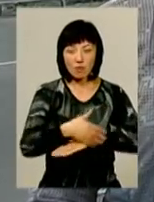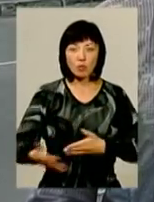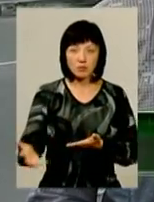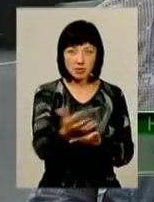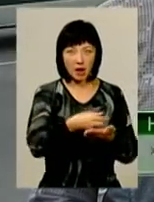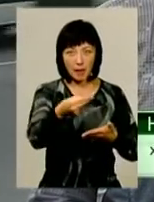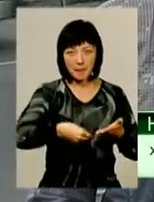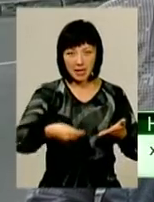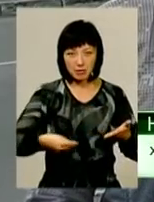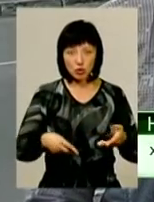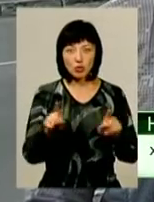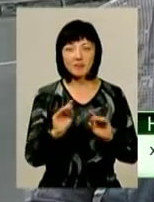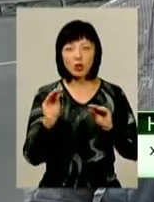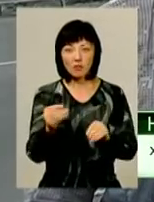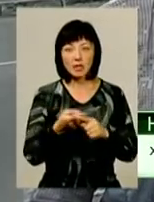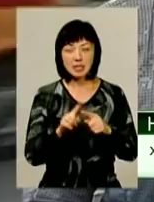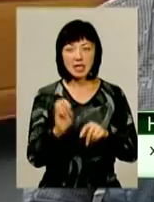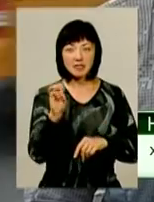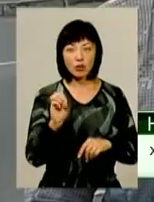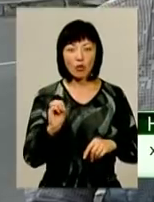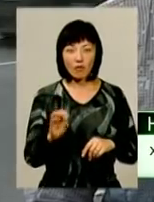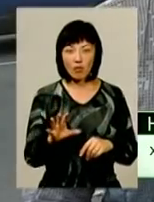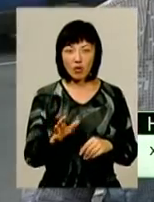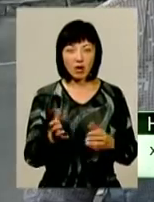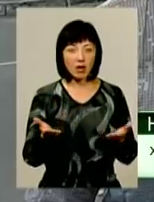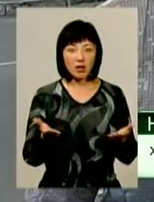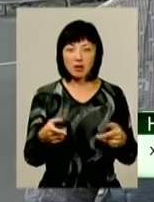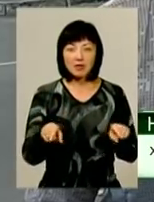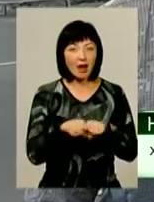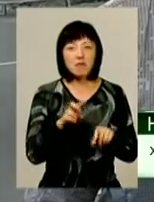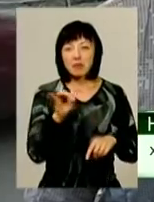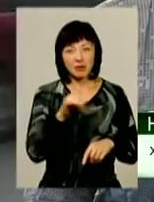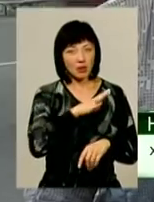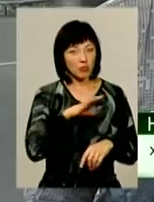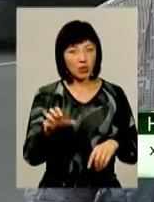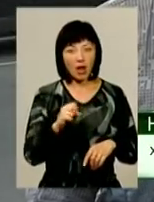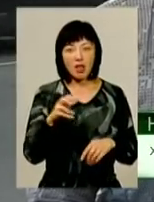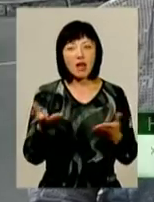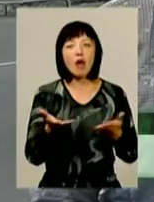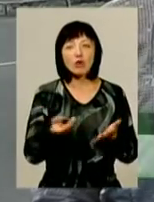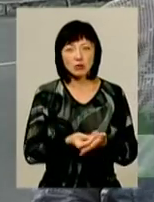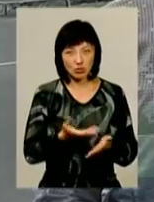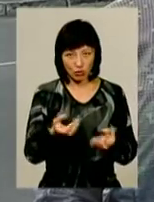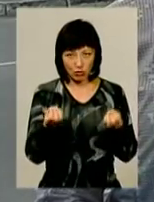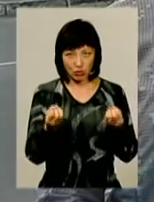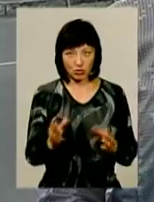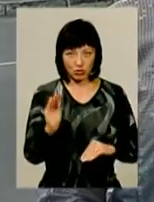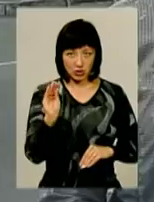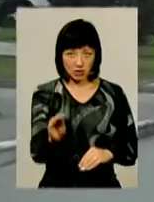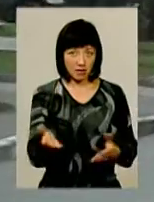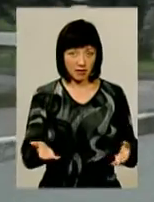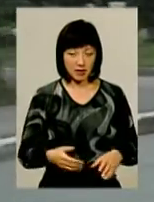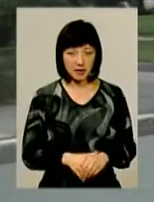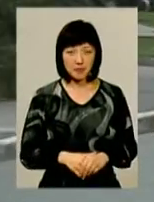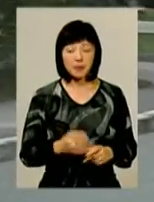підписи, щоб встановили цей світлофор, подали заяву. Так би тут його і не було. Але якою ціною просто він поставлений.